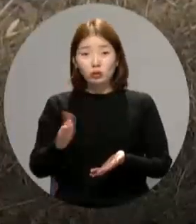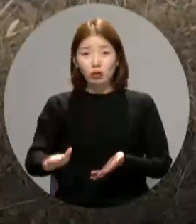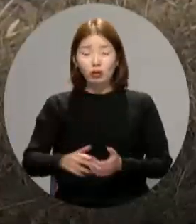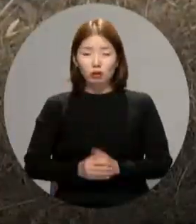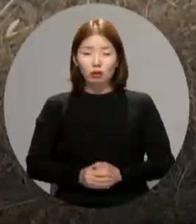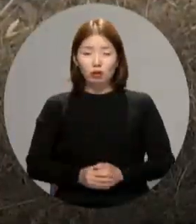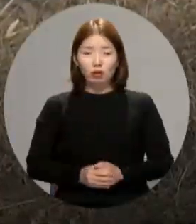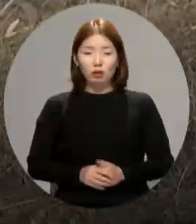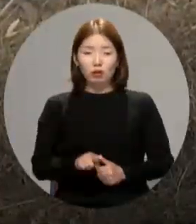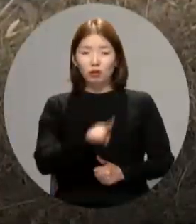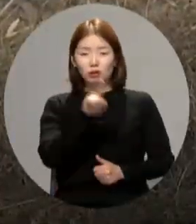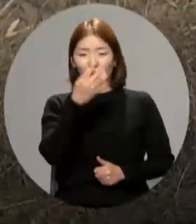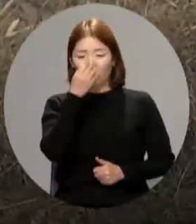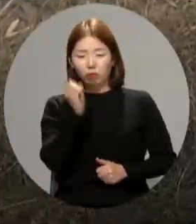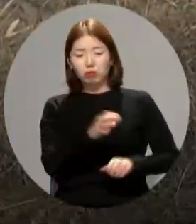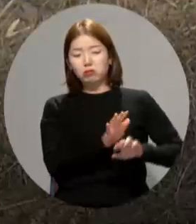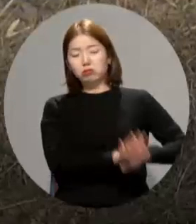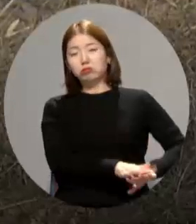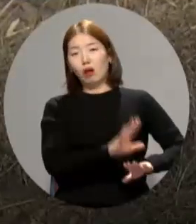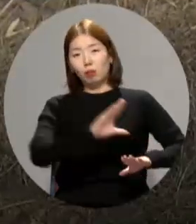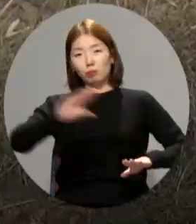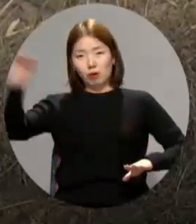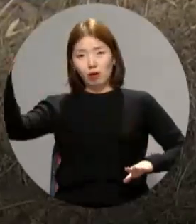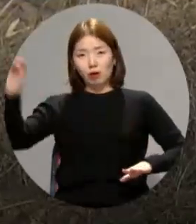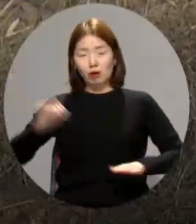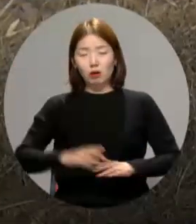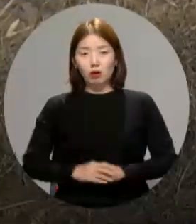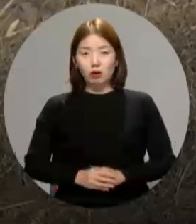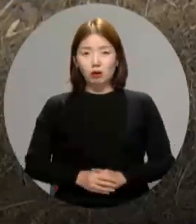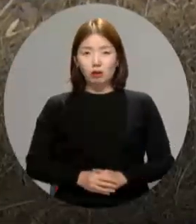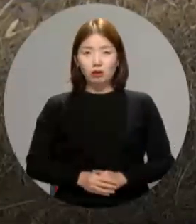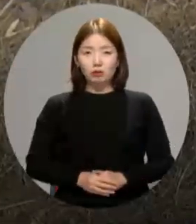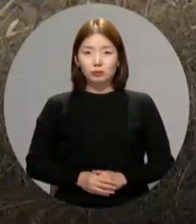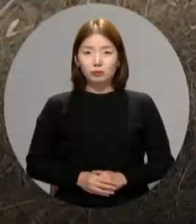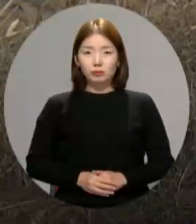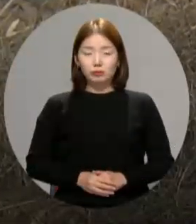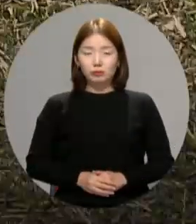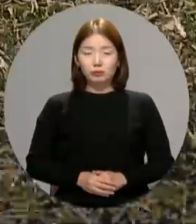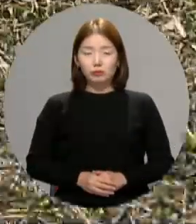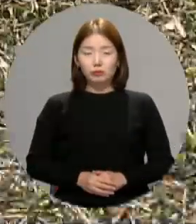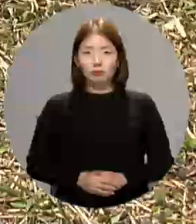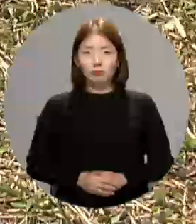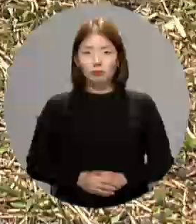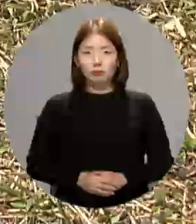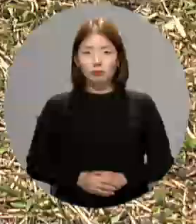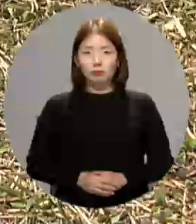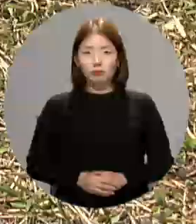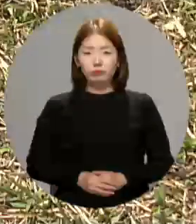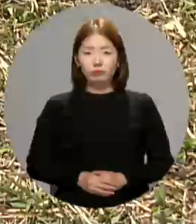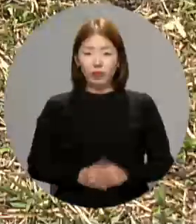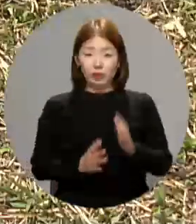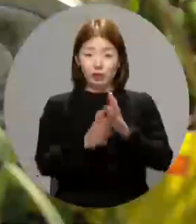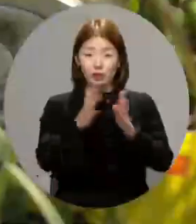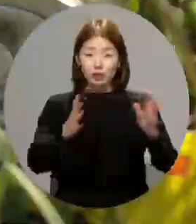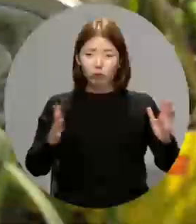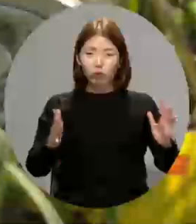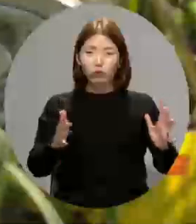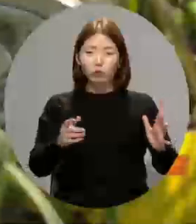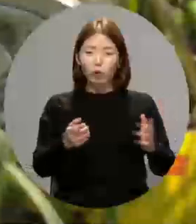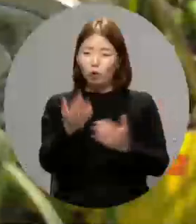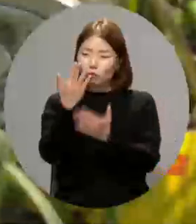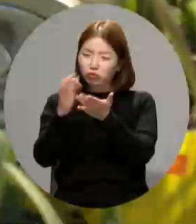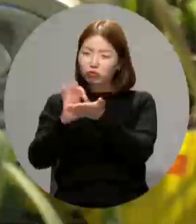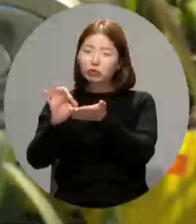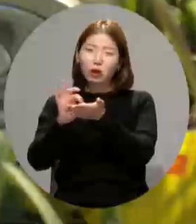다 쓰레기잖아요. 요런 막 다 쓰레기를 그냥 놓고 가버린 게. 갈대밭 옆에 불을 사용한